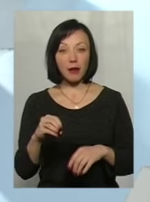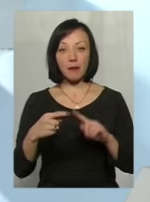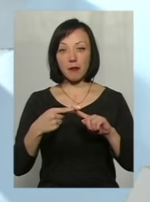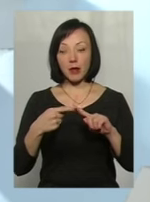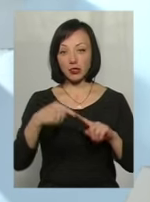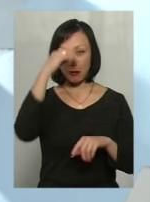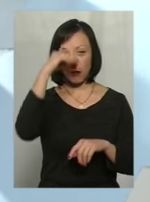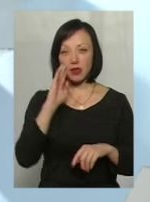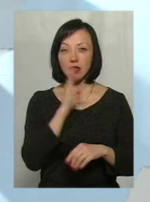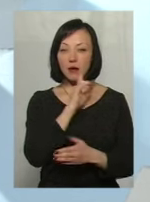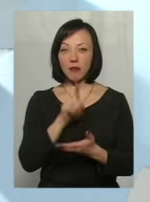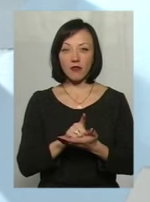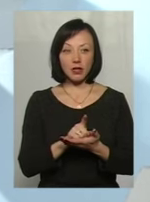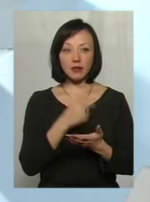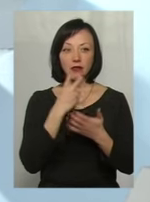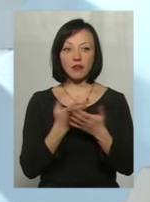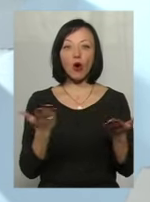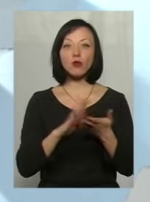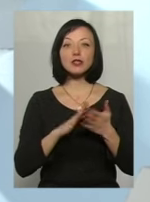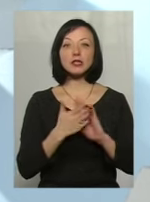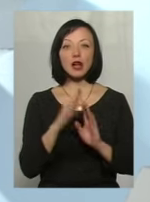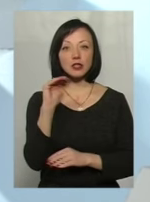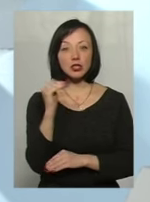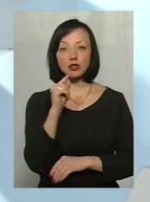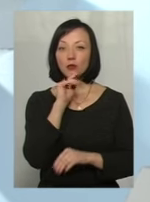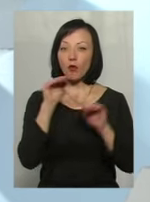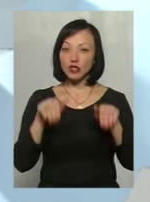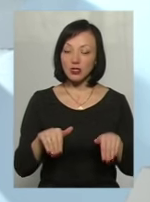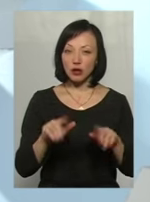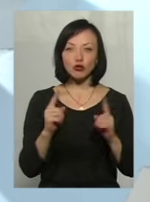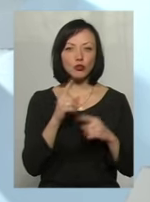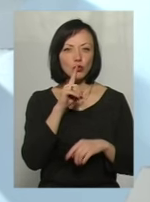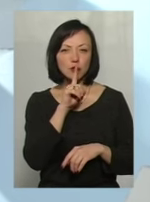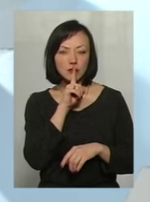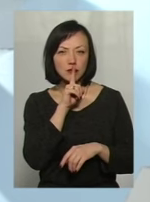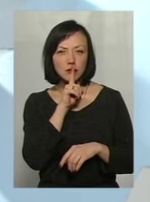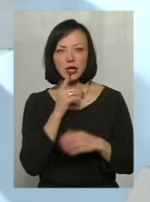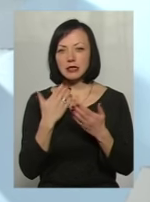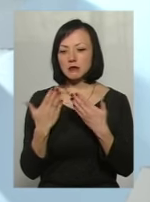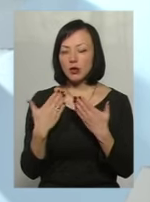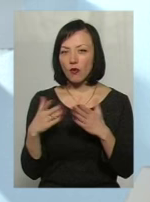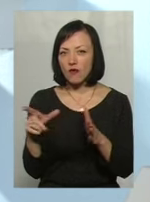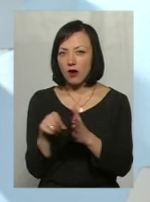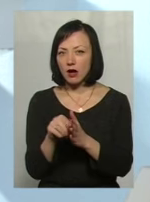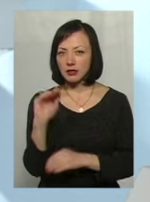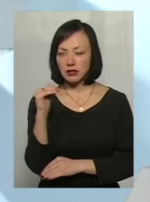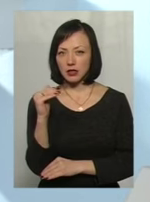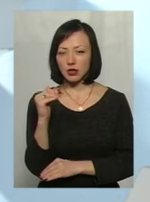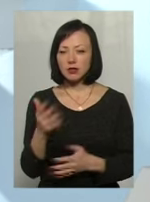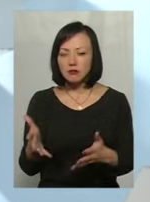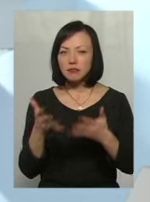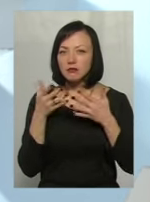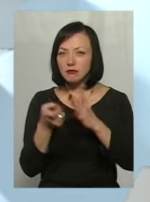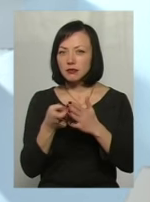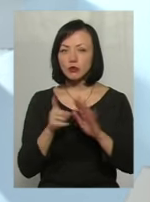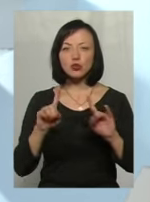батьки повинні зважати на те, в якому стані дитина, чи вона мовчазна, чому вона мовчазна, спілкуватися з власною дитиною, з'ясовувати,